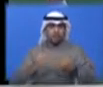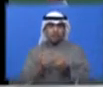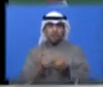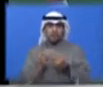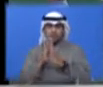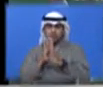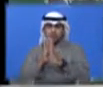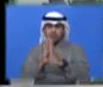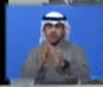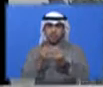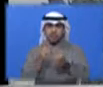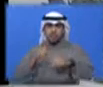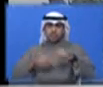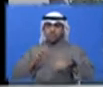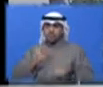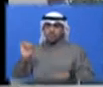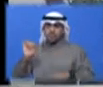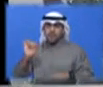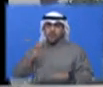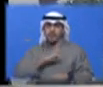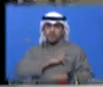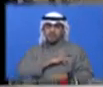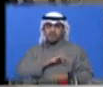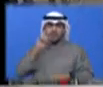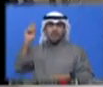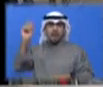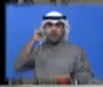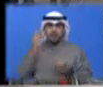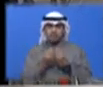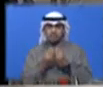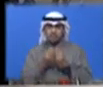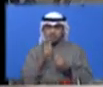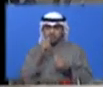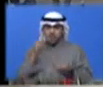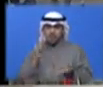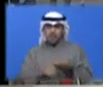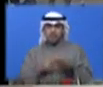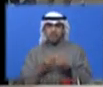داعمة للقضية الفلسطينية في كافة المحافل الدولية، مؤكدة